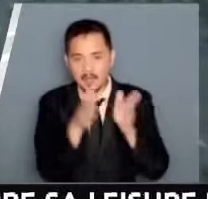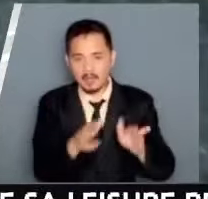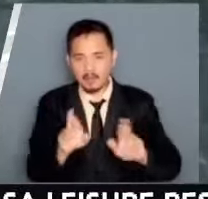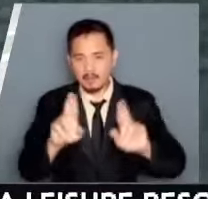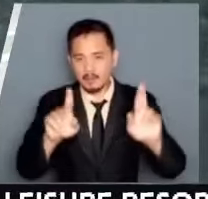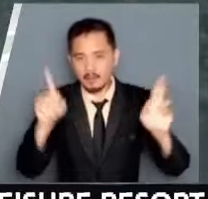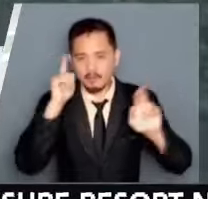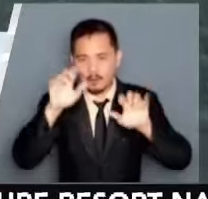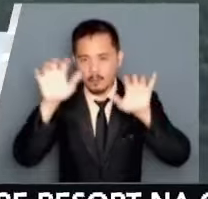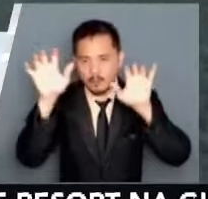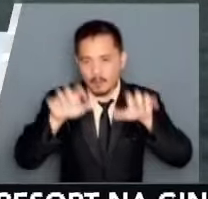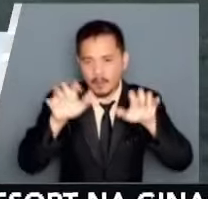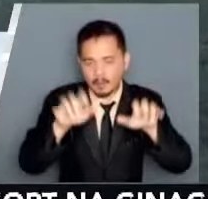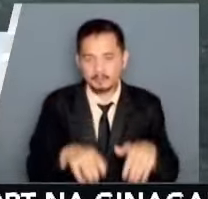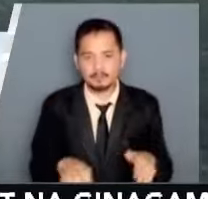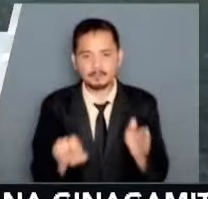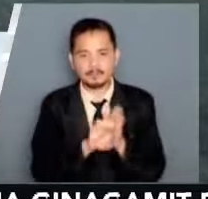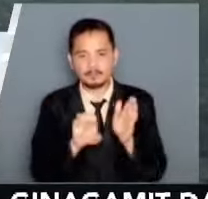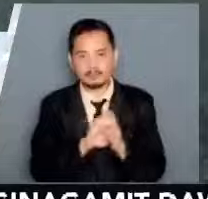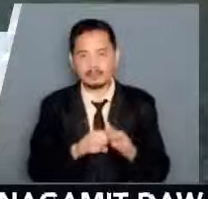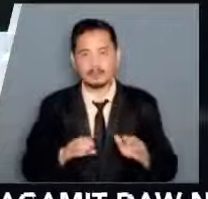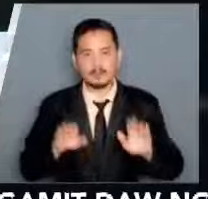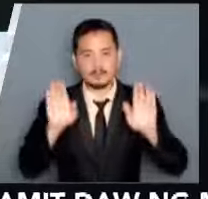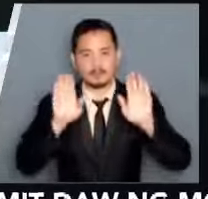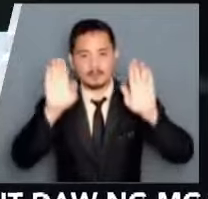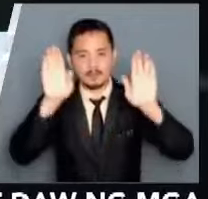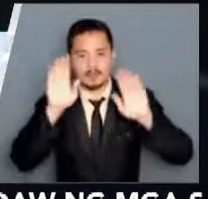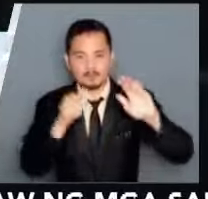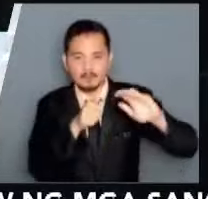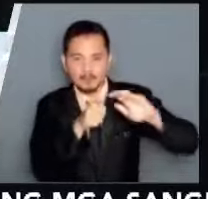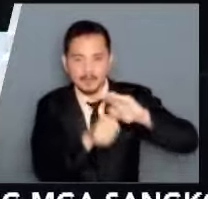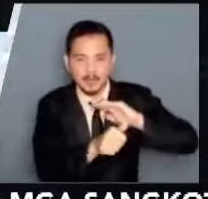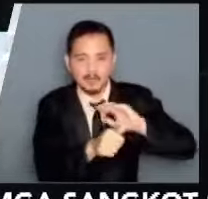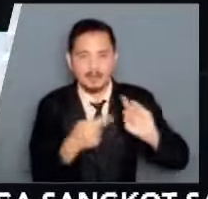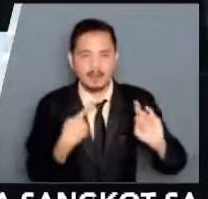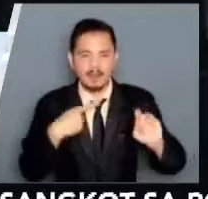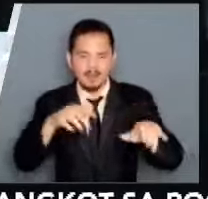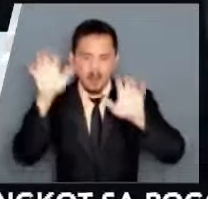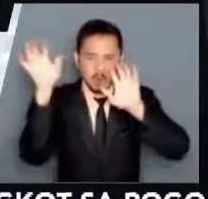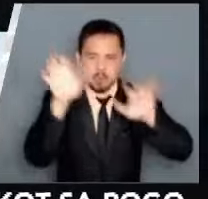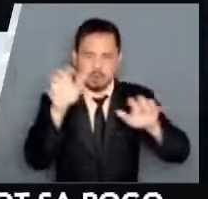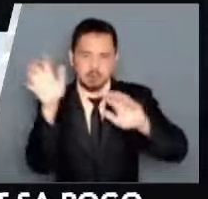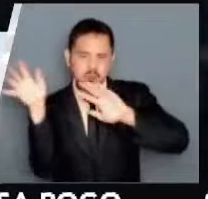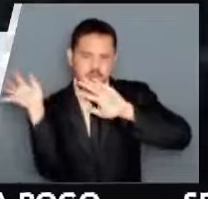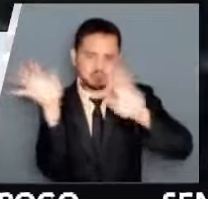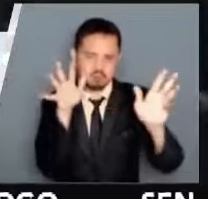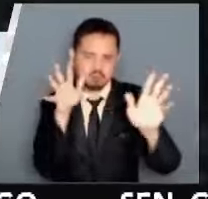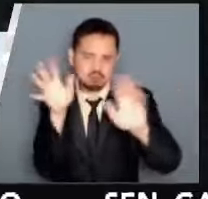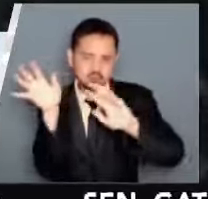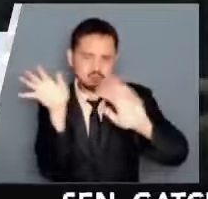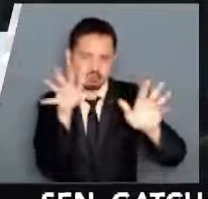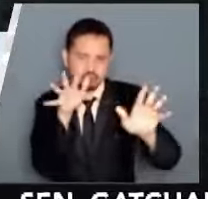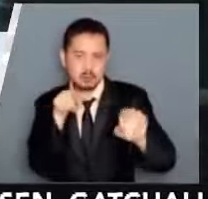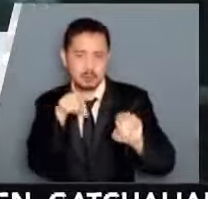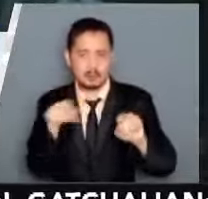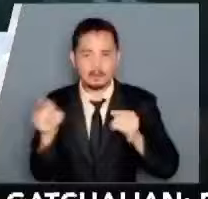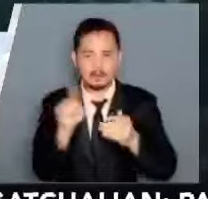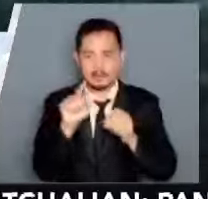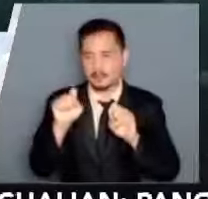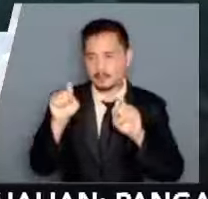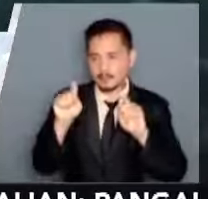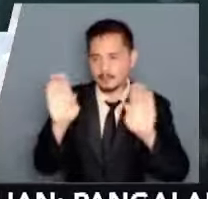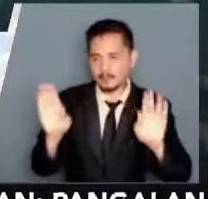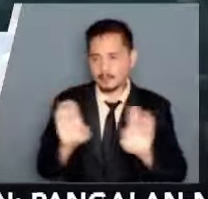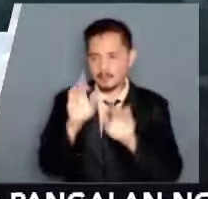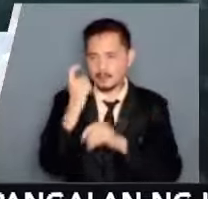naranasan sa Banggid, Abra, na nalasa roon ang malalakas na ulan at hangin dahil sa local thunderstorm nitong weekend. Sinabayan pa yan ng mga